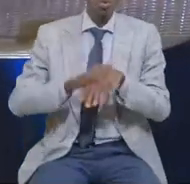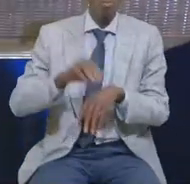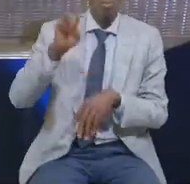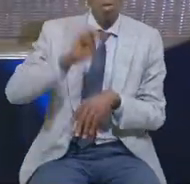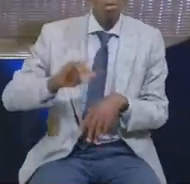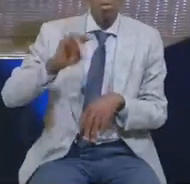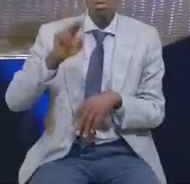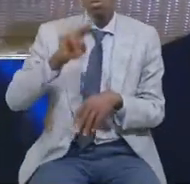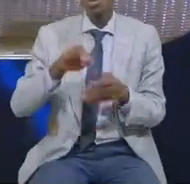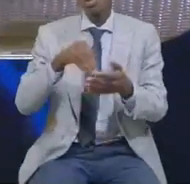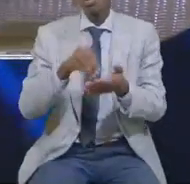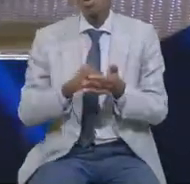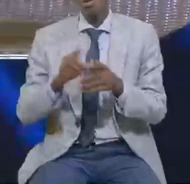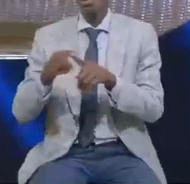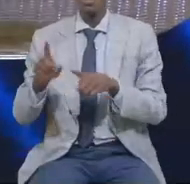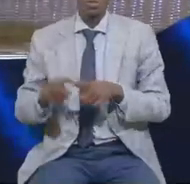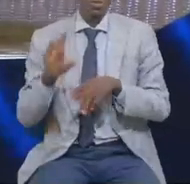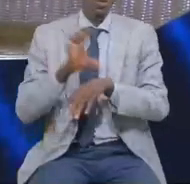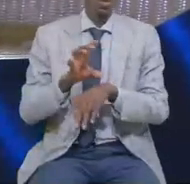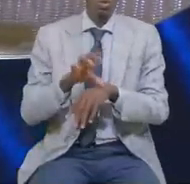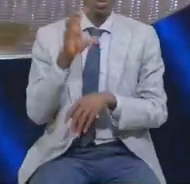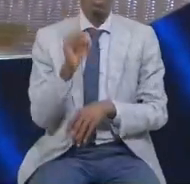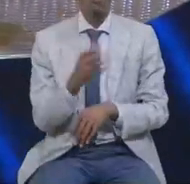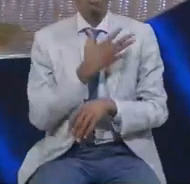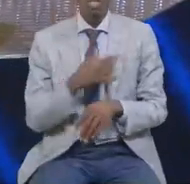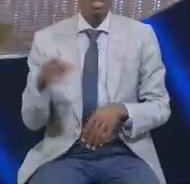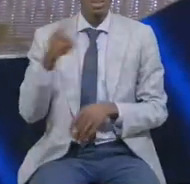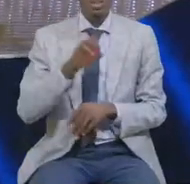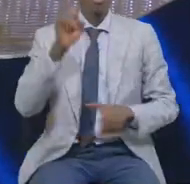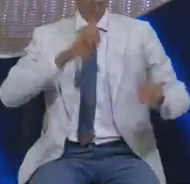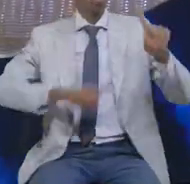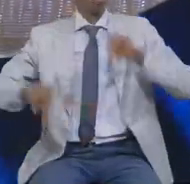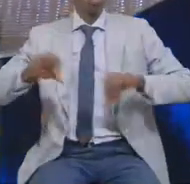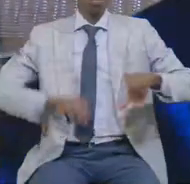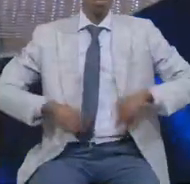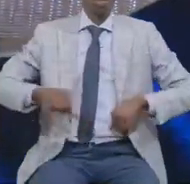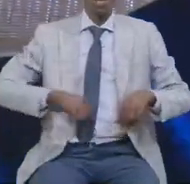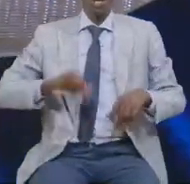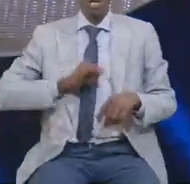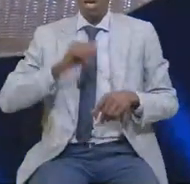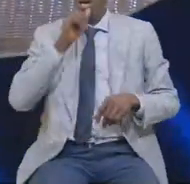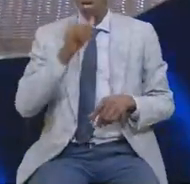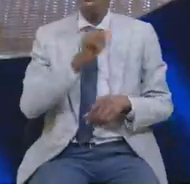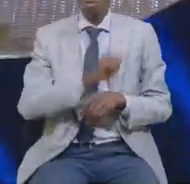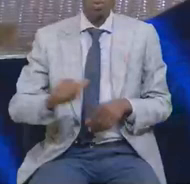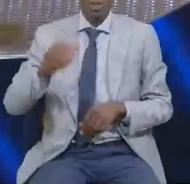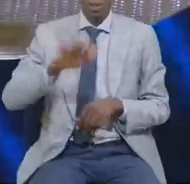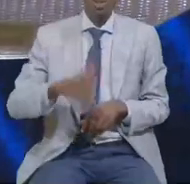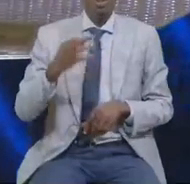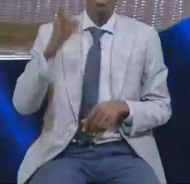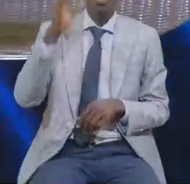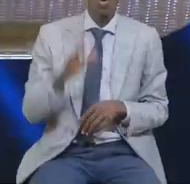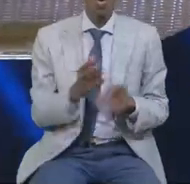ils vont à l'église locale et ils professent être enfant de Dieu, ils sont croyants. Attendez jusqu'à ce que